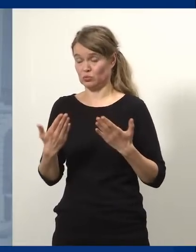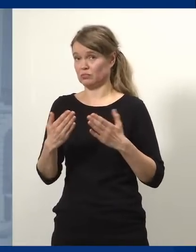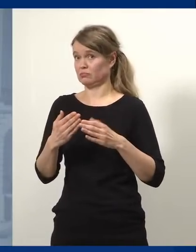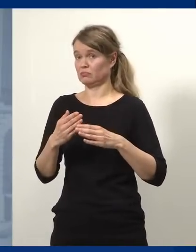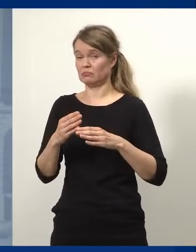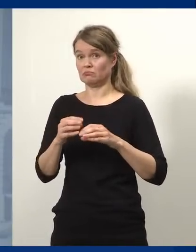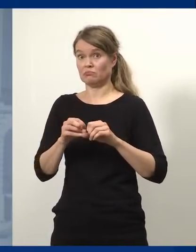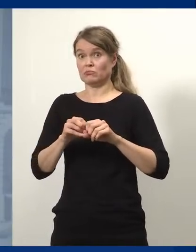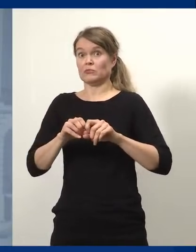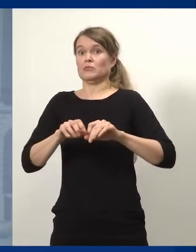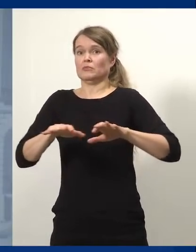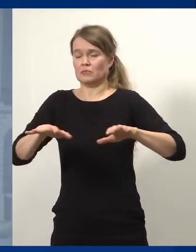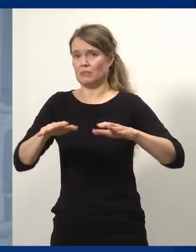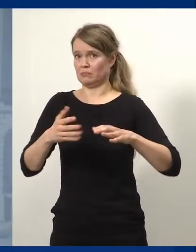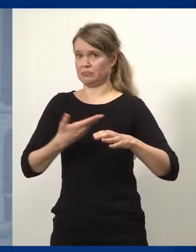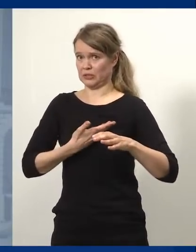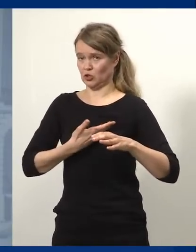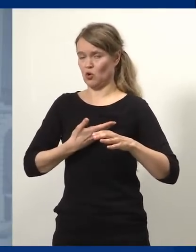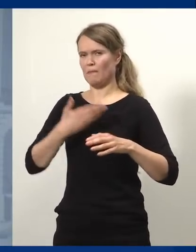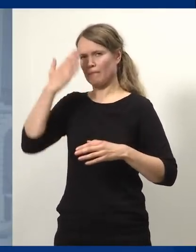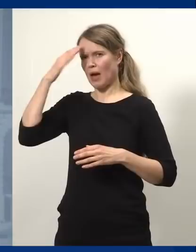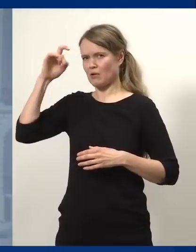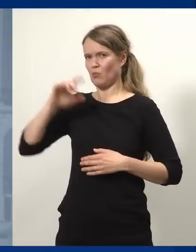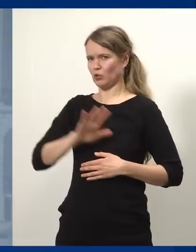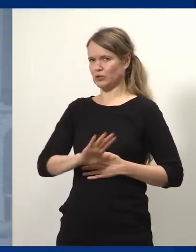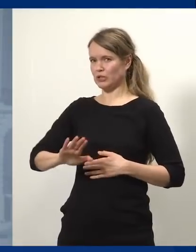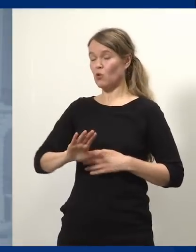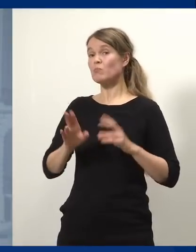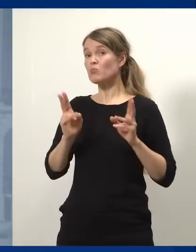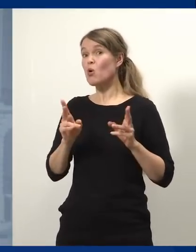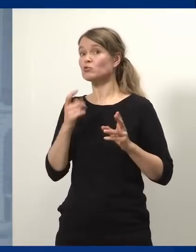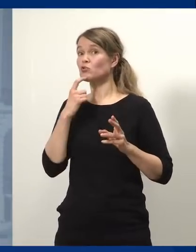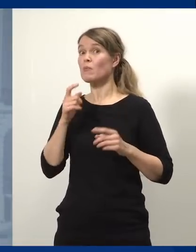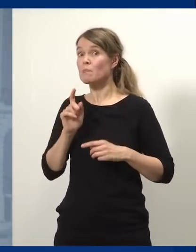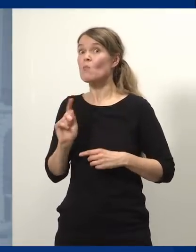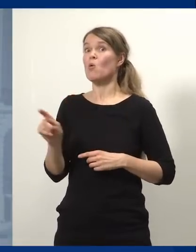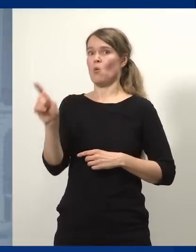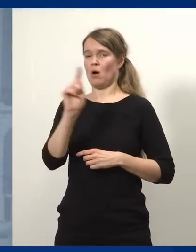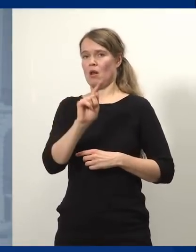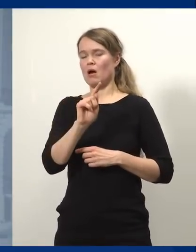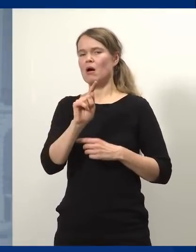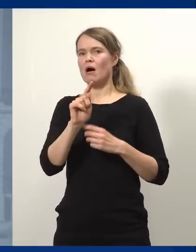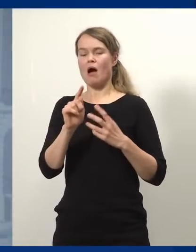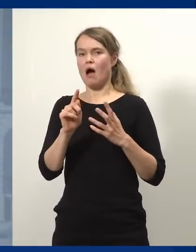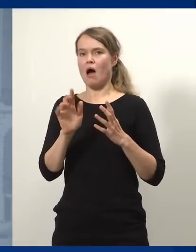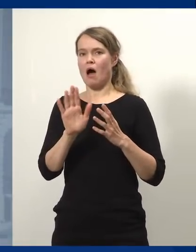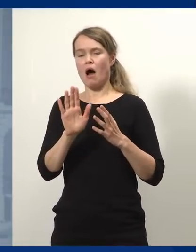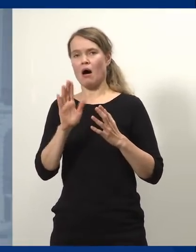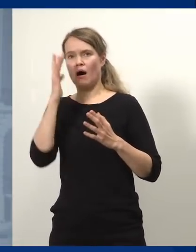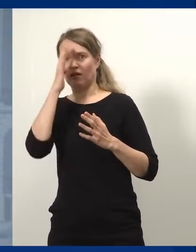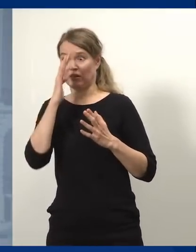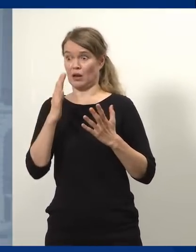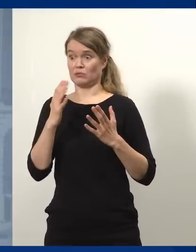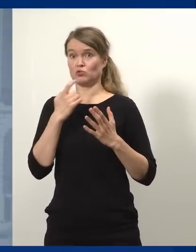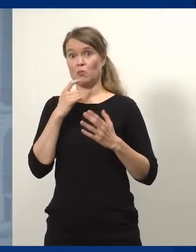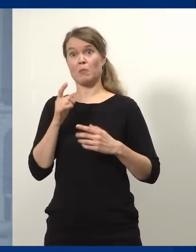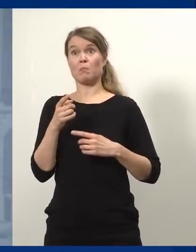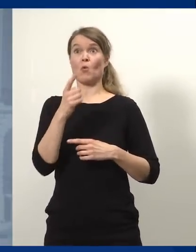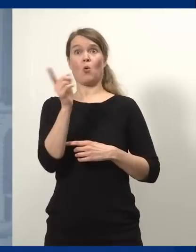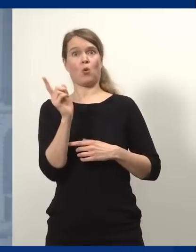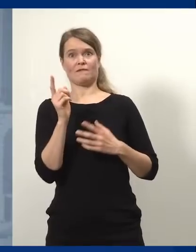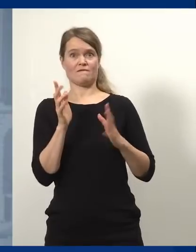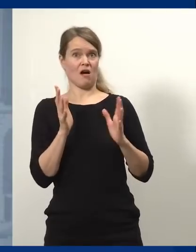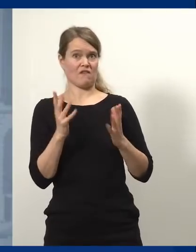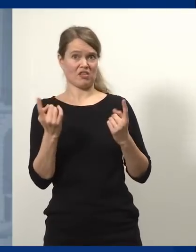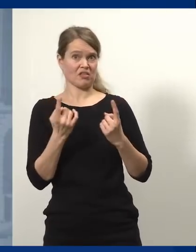erityisesti pääkaupunkiseudulla, mutta myös muualla Suomessa. Eli ei pidä tuudittautua ajatukseen siitä, että muualla Suomessa tilanne ei olisi vakava. Kyllä